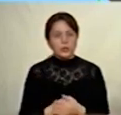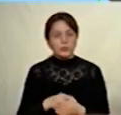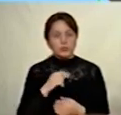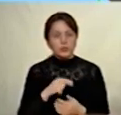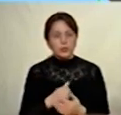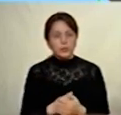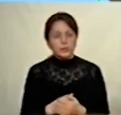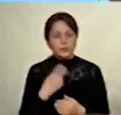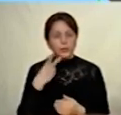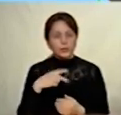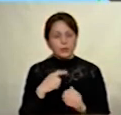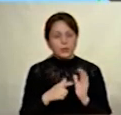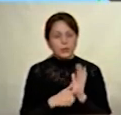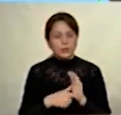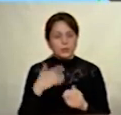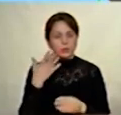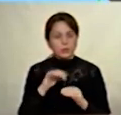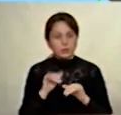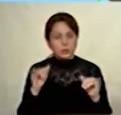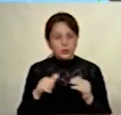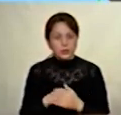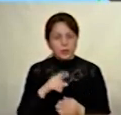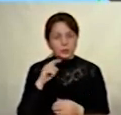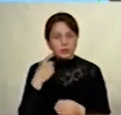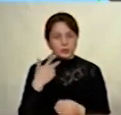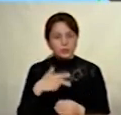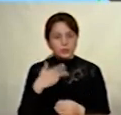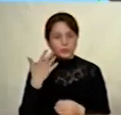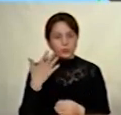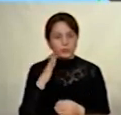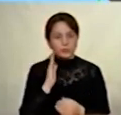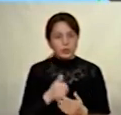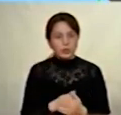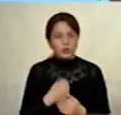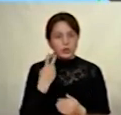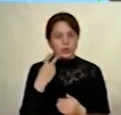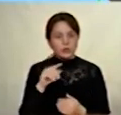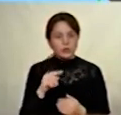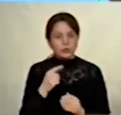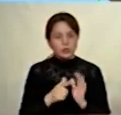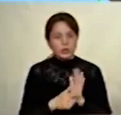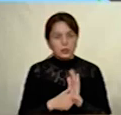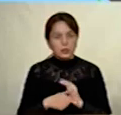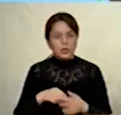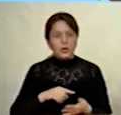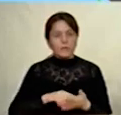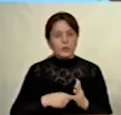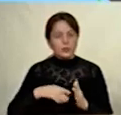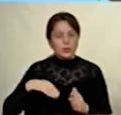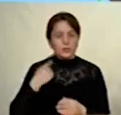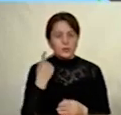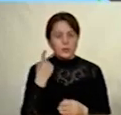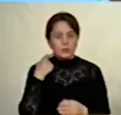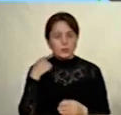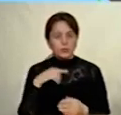Bunda 27'ni 5'ge köpaytırsak 135 boladı. 2,7'de bir guldanken bitti rakam